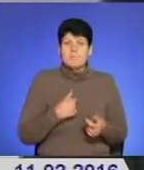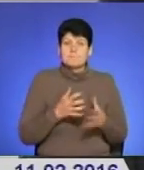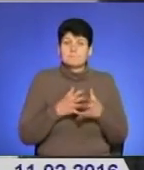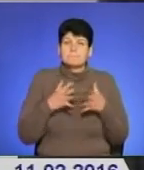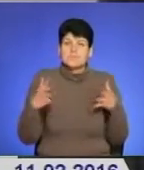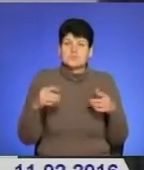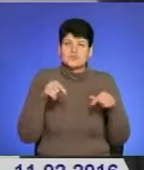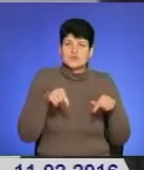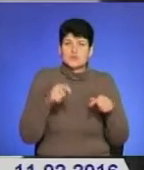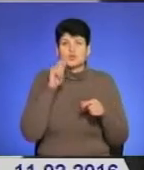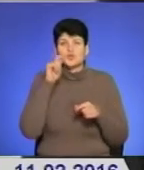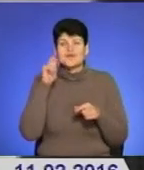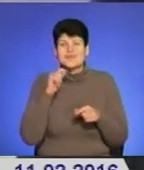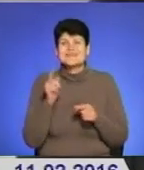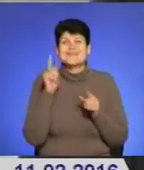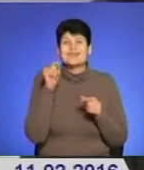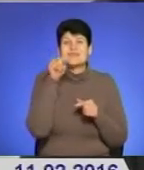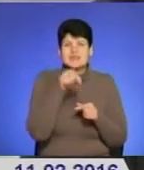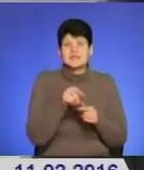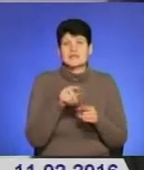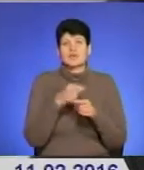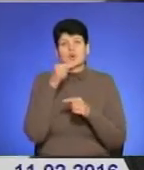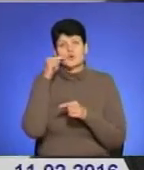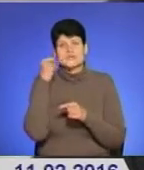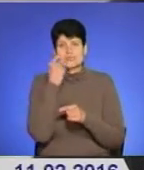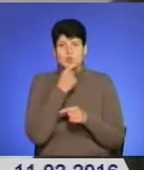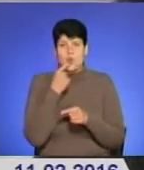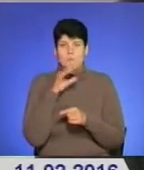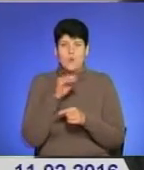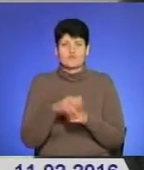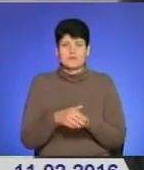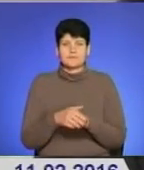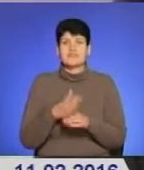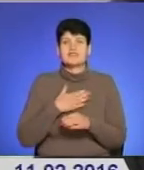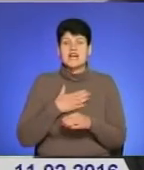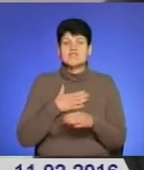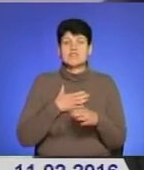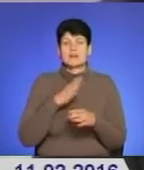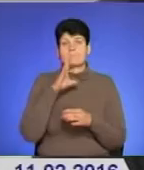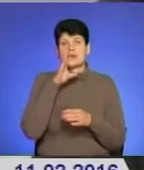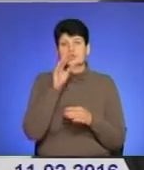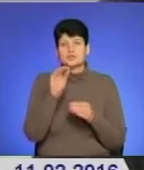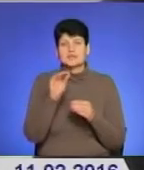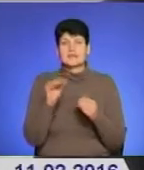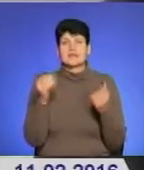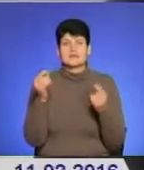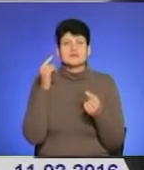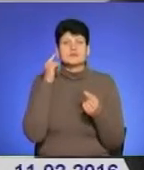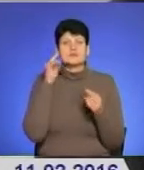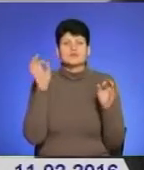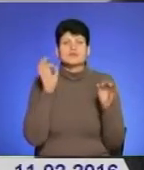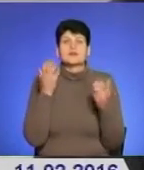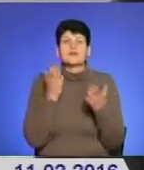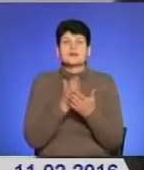більшості тут українці, навіть ті, що російськомовні. Чи стежили ви у наших маршрутках, яка музика звучить тепер?